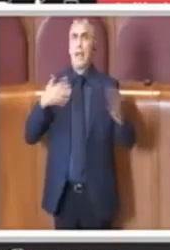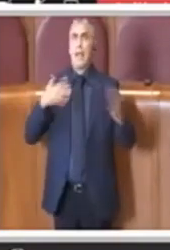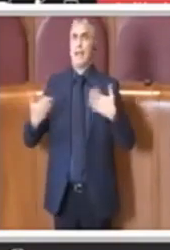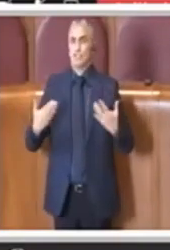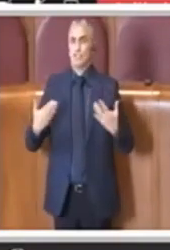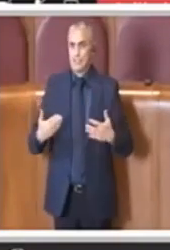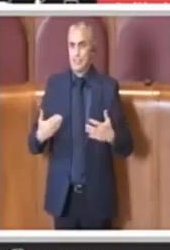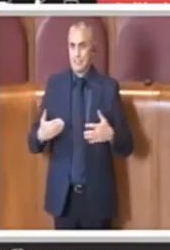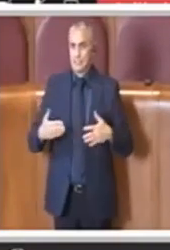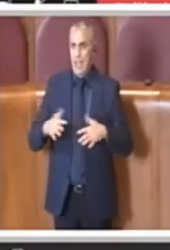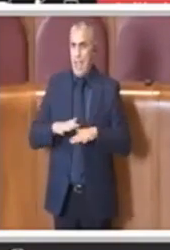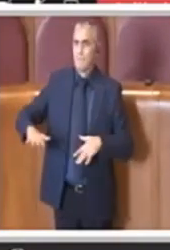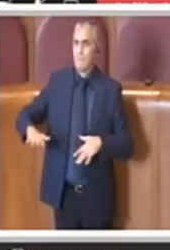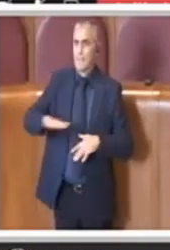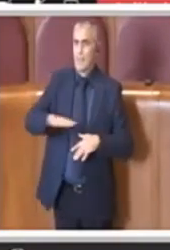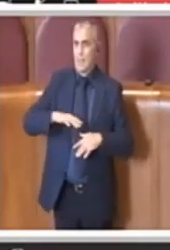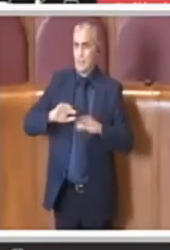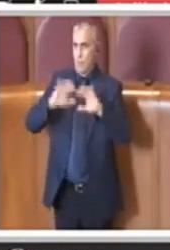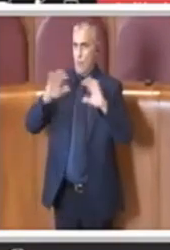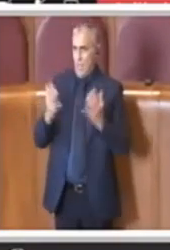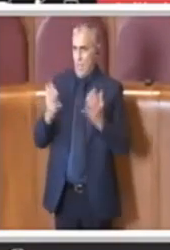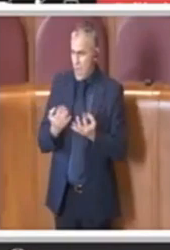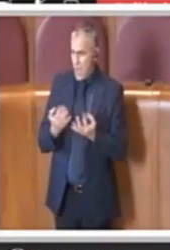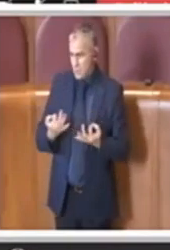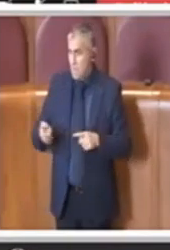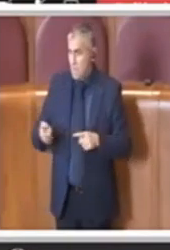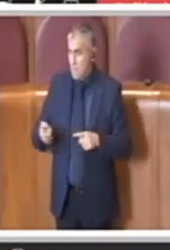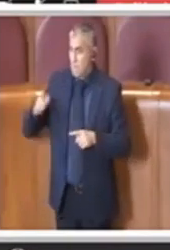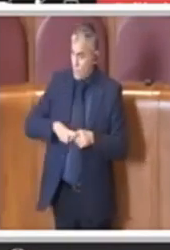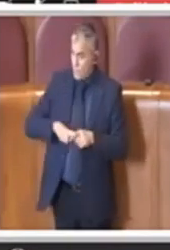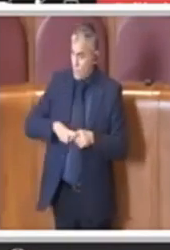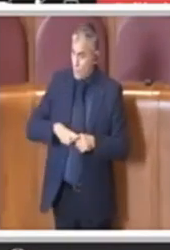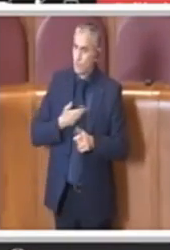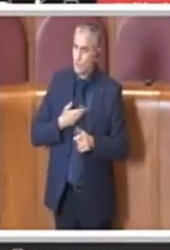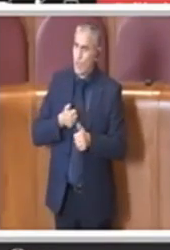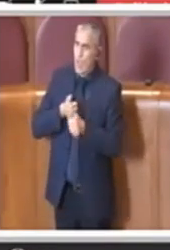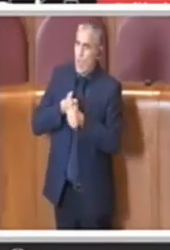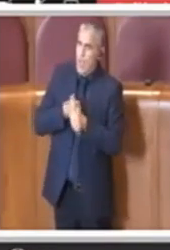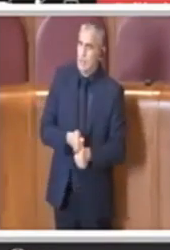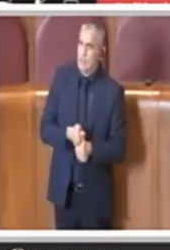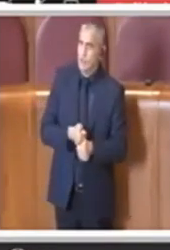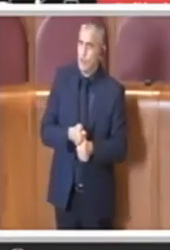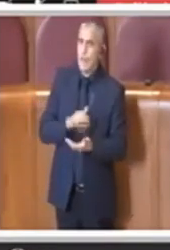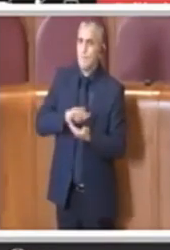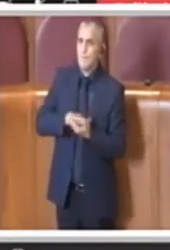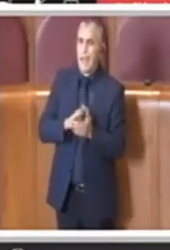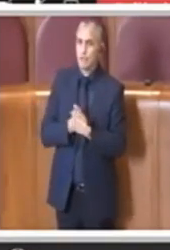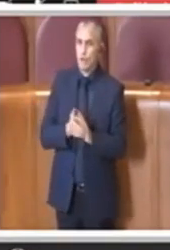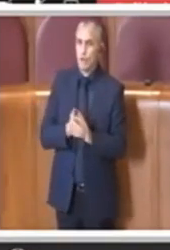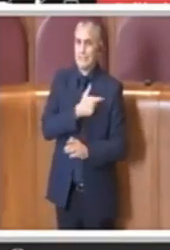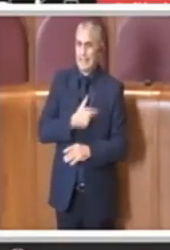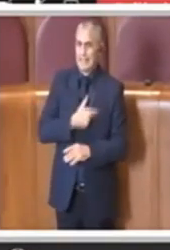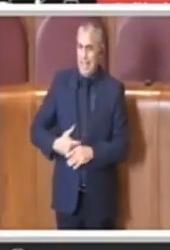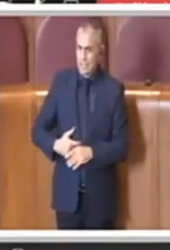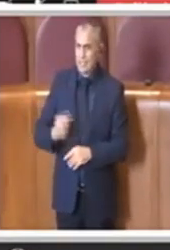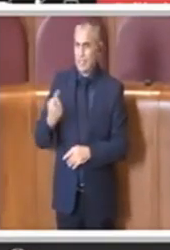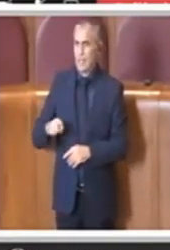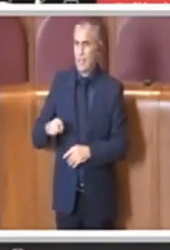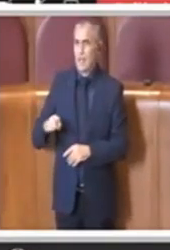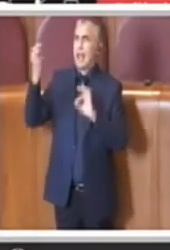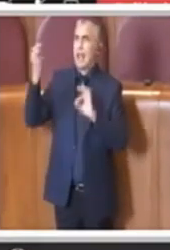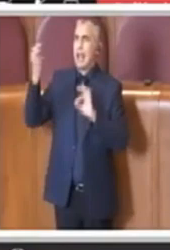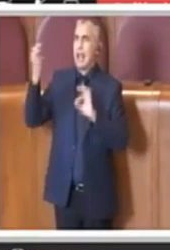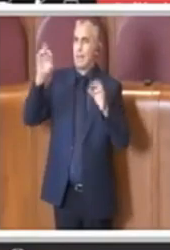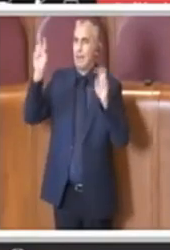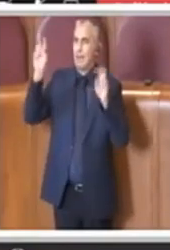globale. Oltre a questo, vi è stata anche l'adesione al patto dei sindaci, appunto, per il clima e l'energia, avvenuto